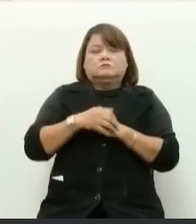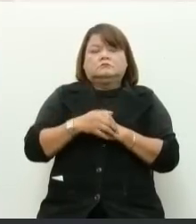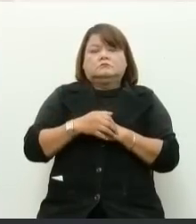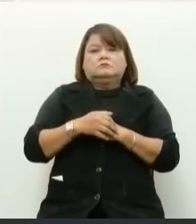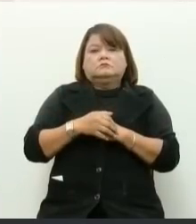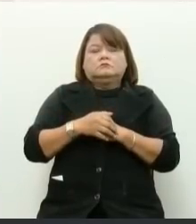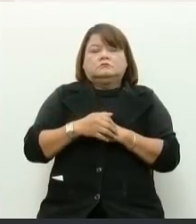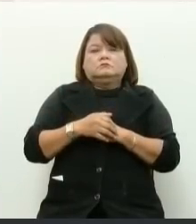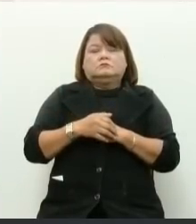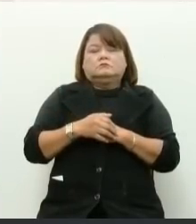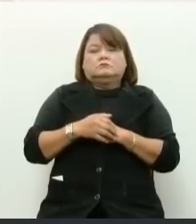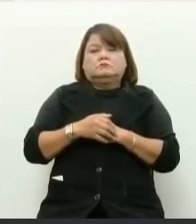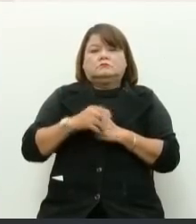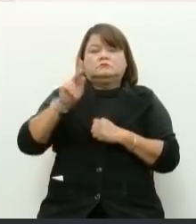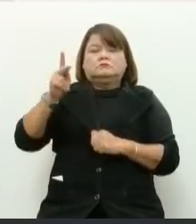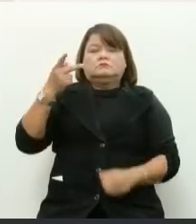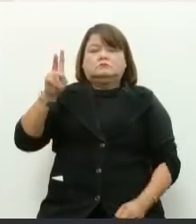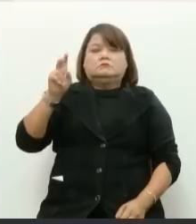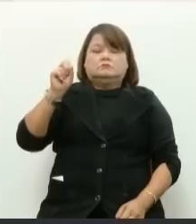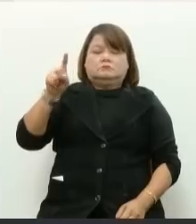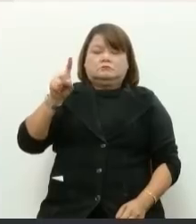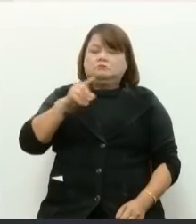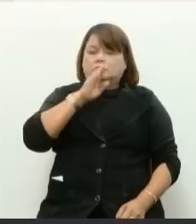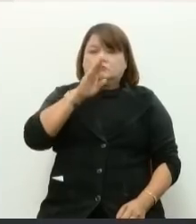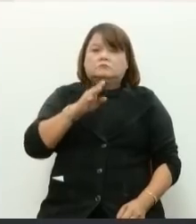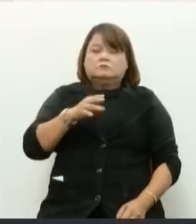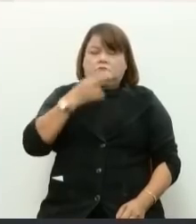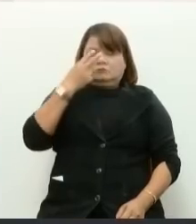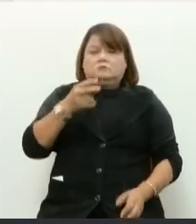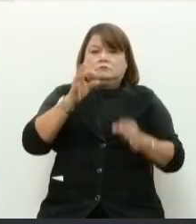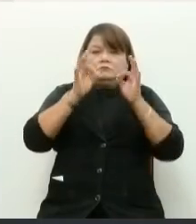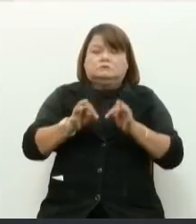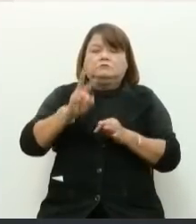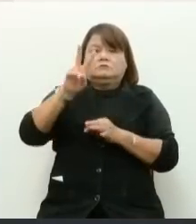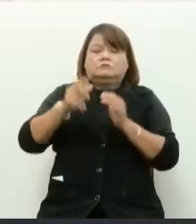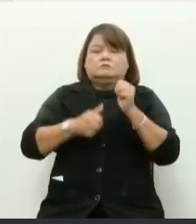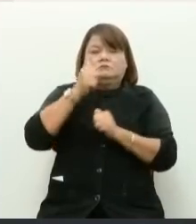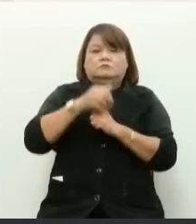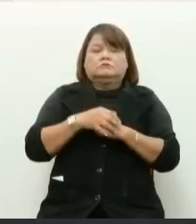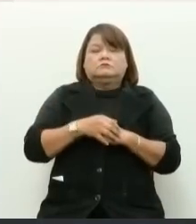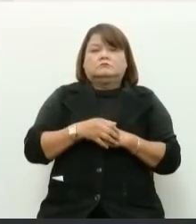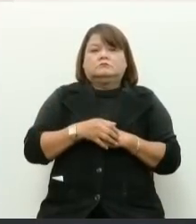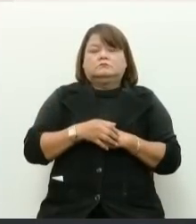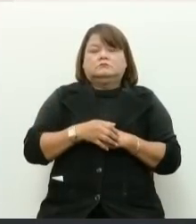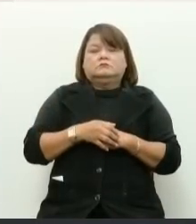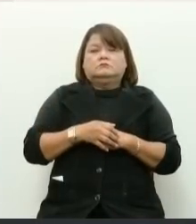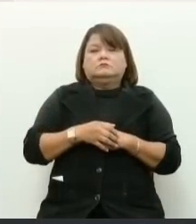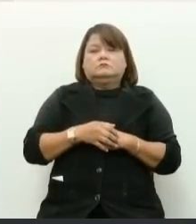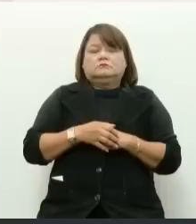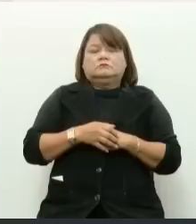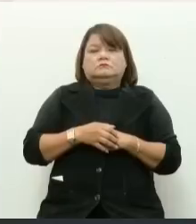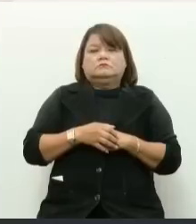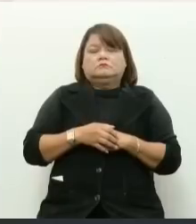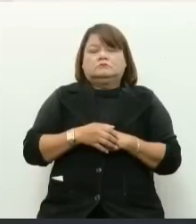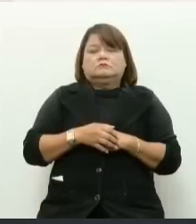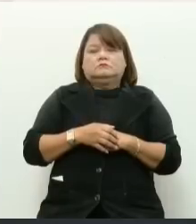านกกสเองก็มีมติเห็นชอบ2ผ่านเห็นไหมพอ2ผ่านเพิ่มครูก็ตัวเลขก่อนเ